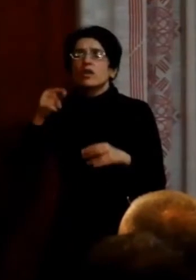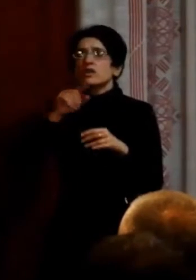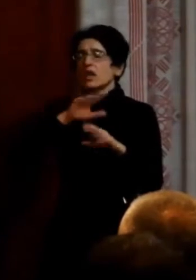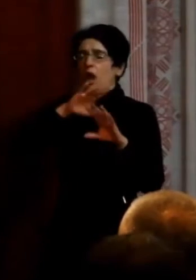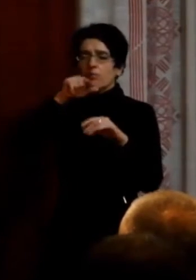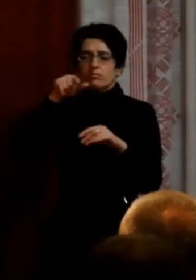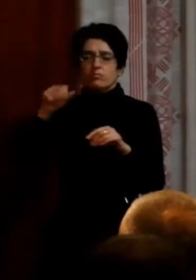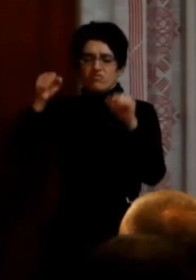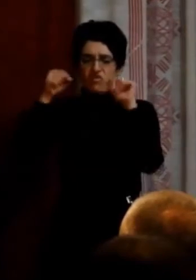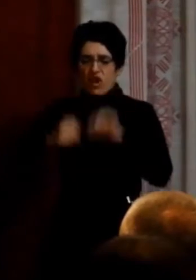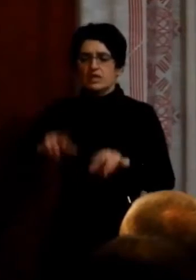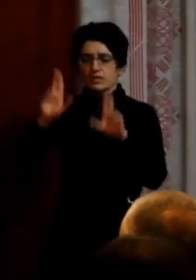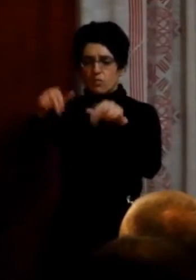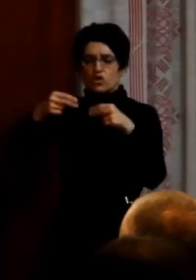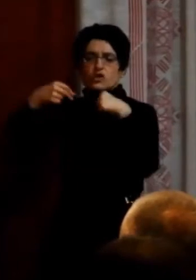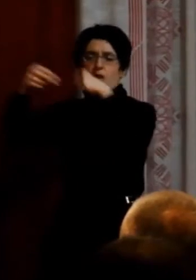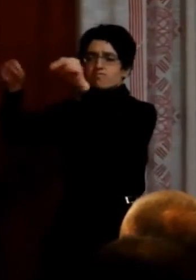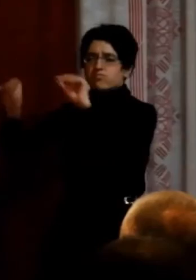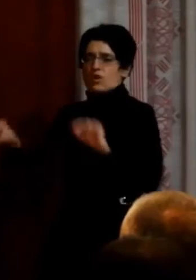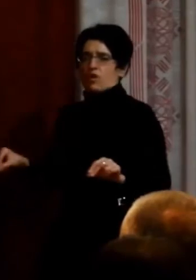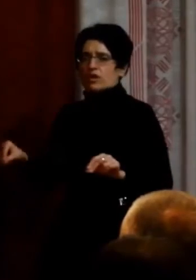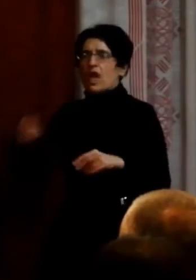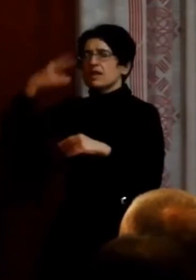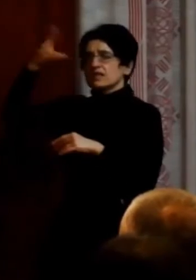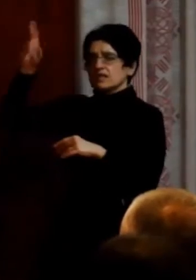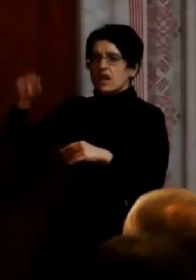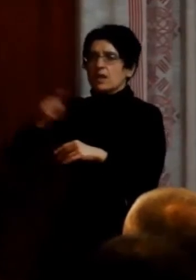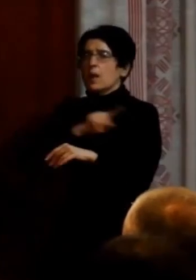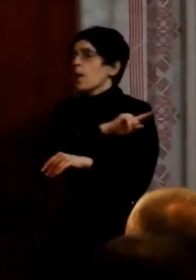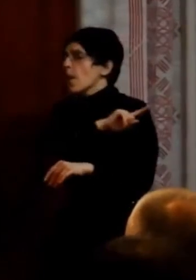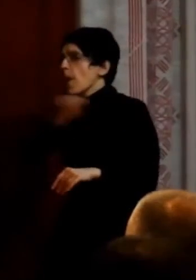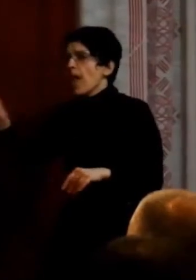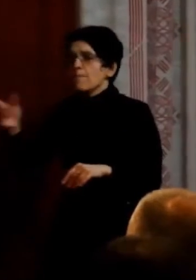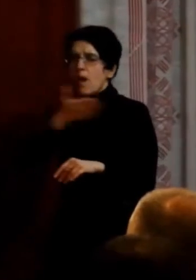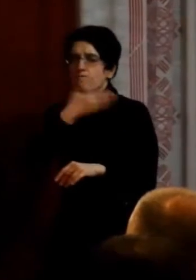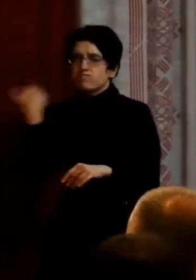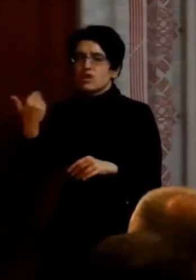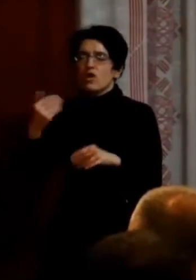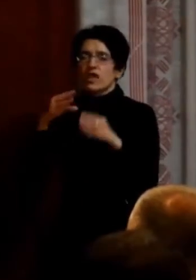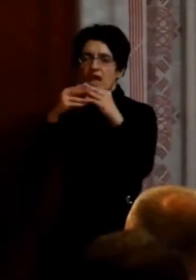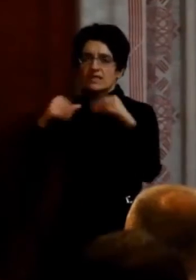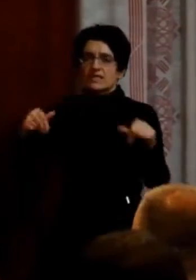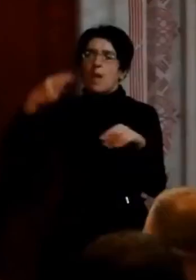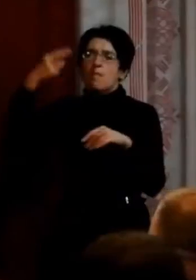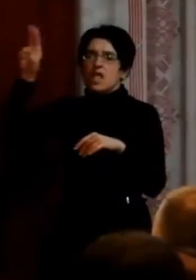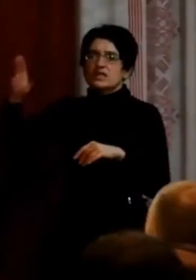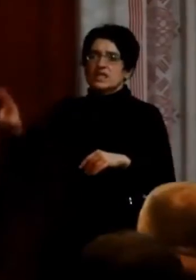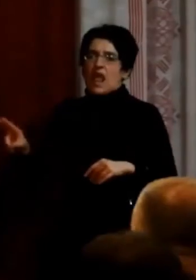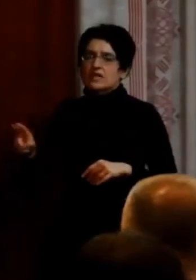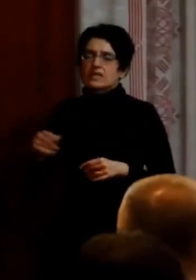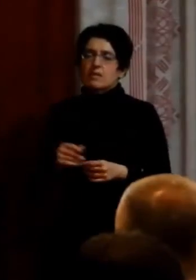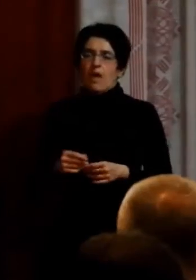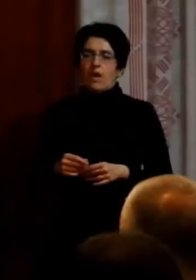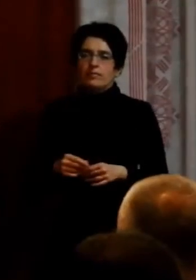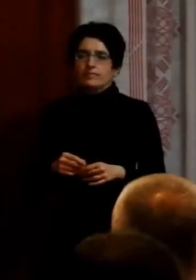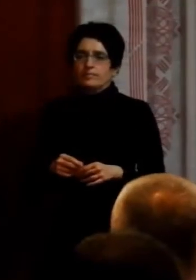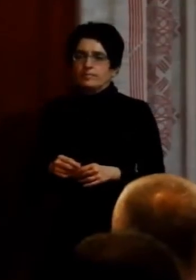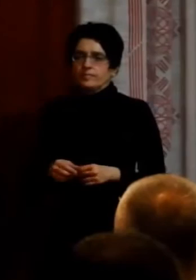je prodaje i da je dozvoljava prodaju strancima. Nema prodaje zemlje strancima.